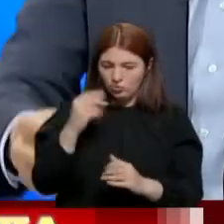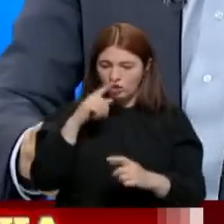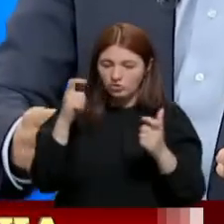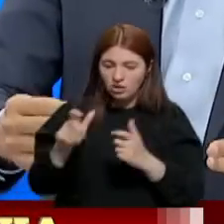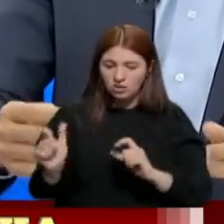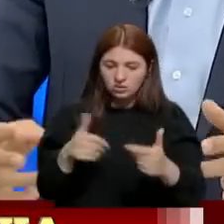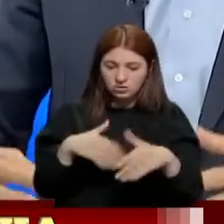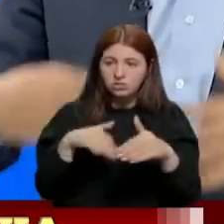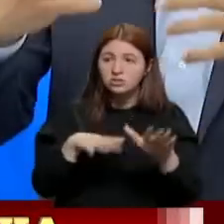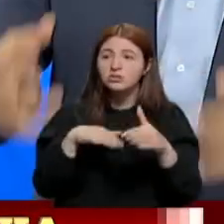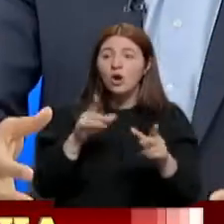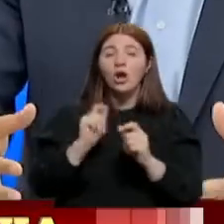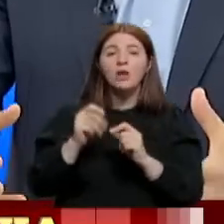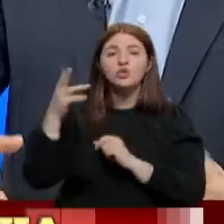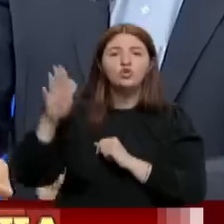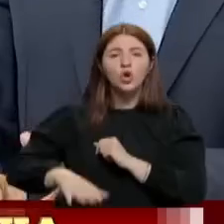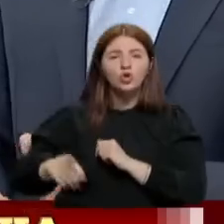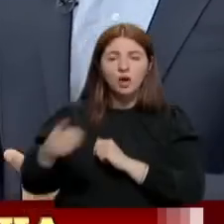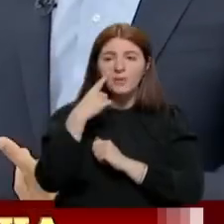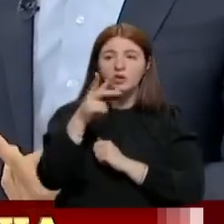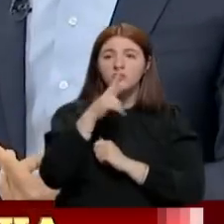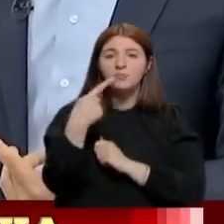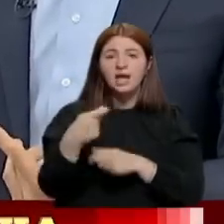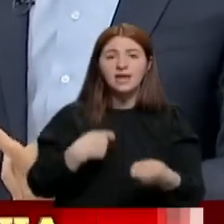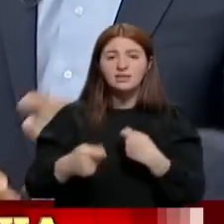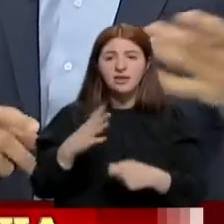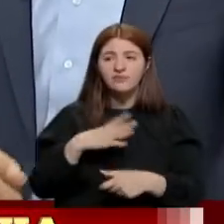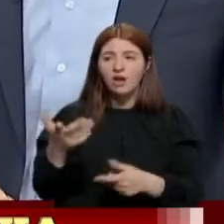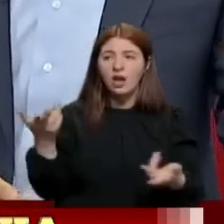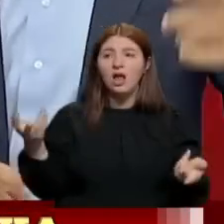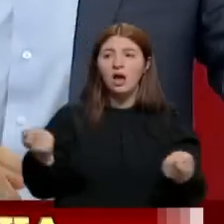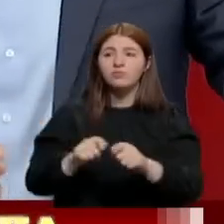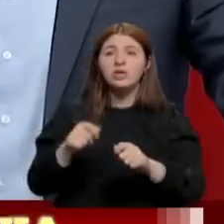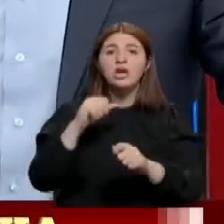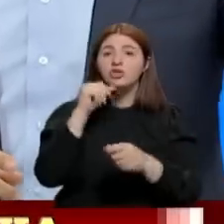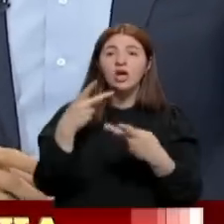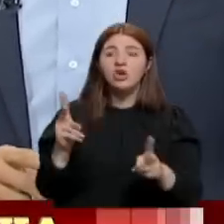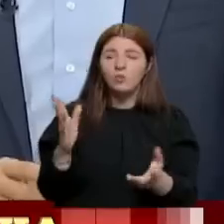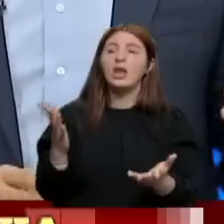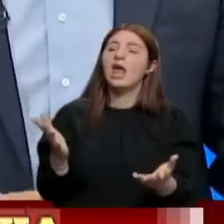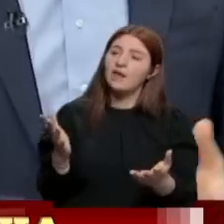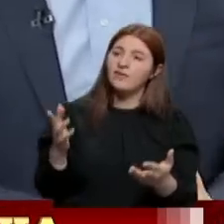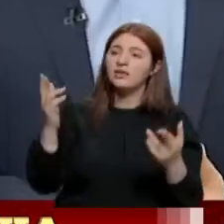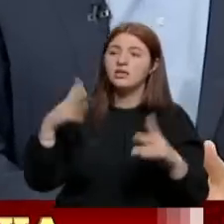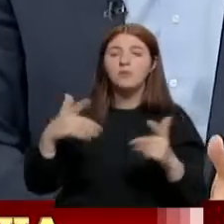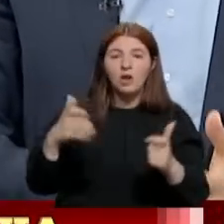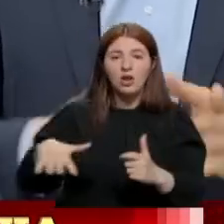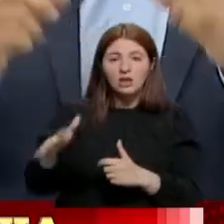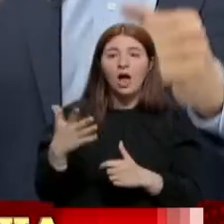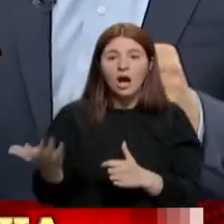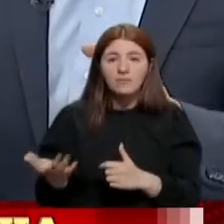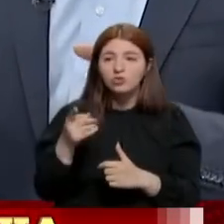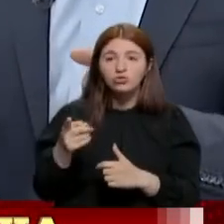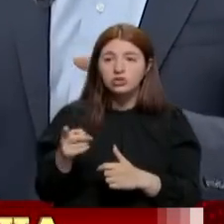şehirlerden göç ediyorlar. Oradaki ekonomi de çöküyor. Bakın 300 bin esnaf var. Kepenklerini asla açamıyorlar. Evet, yıkım bölgelerinde. Ama